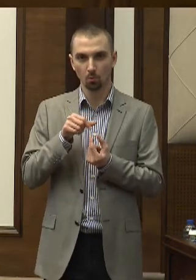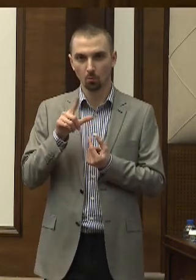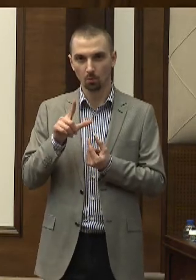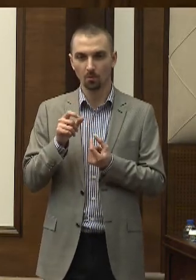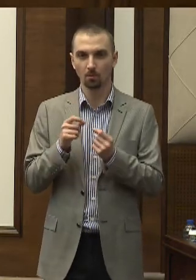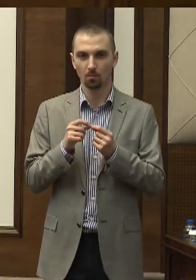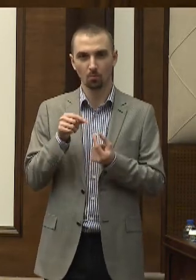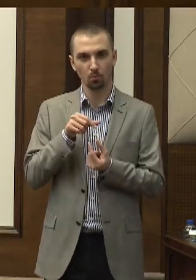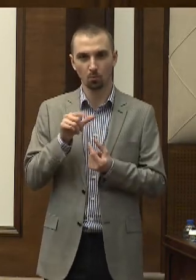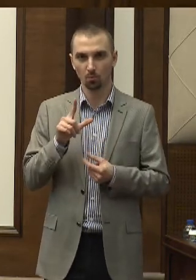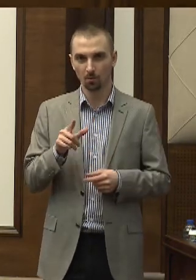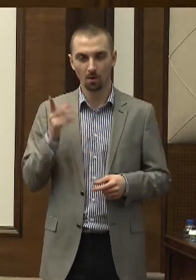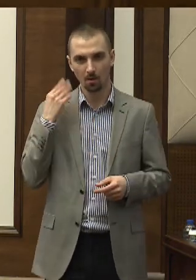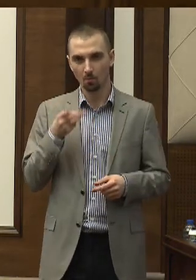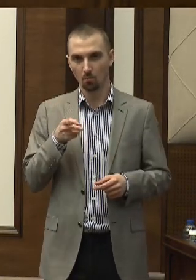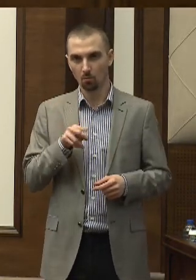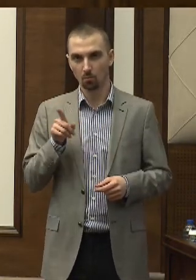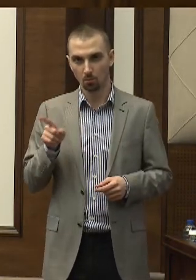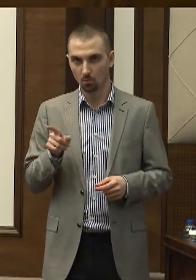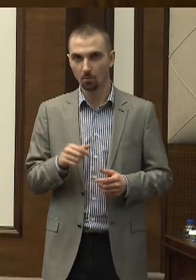işte o